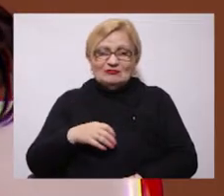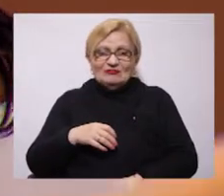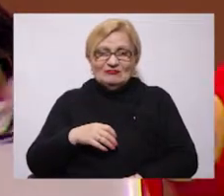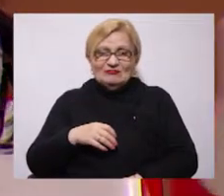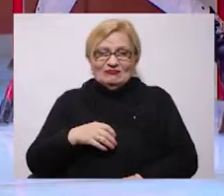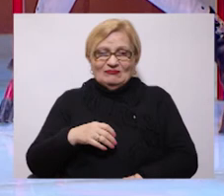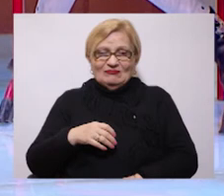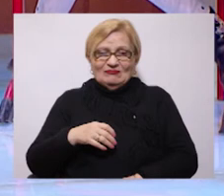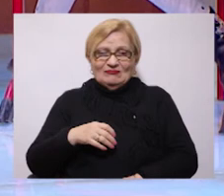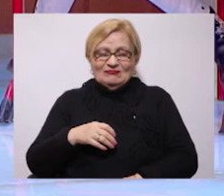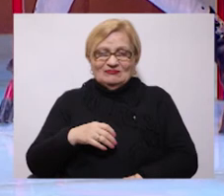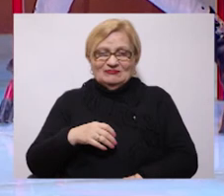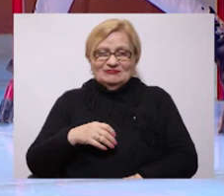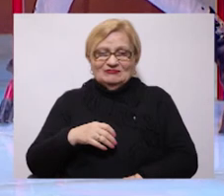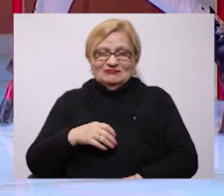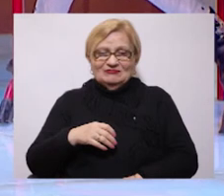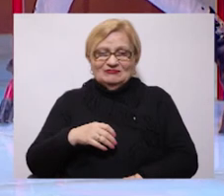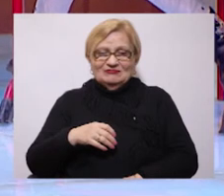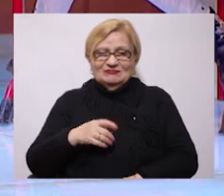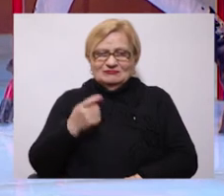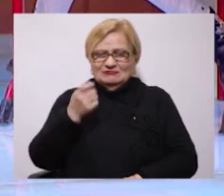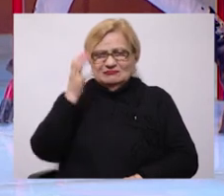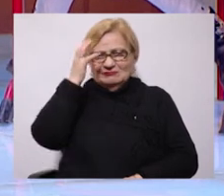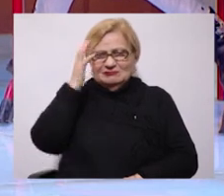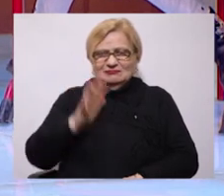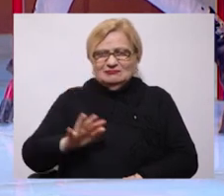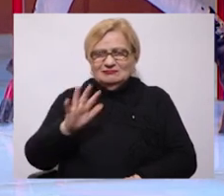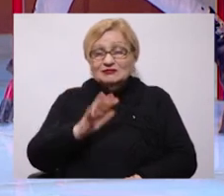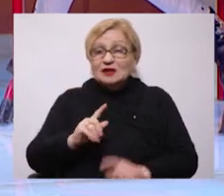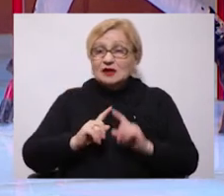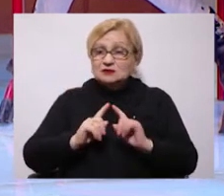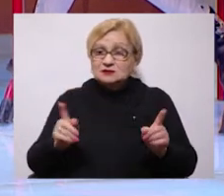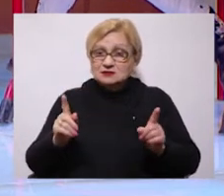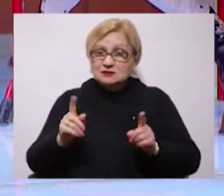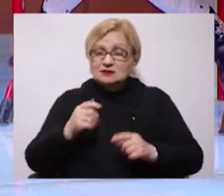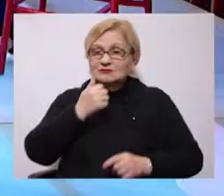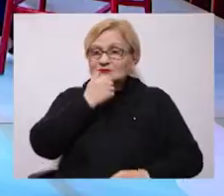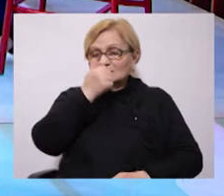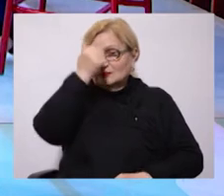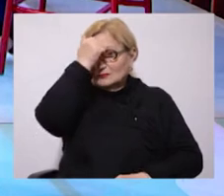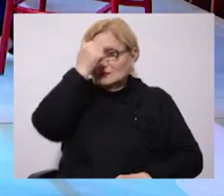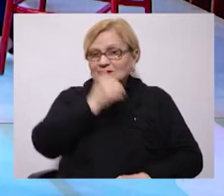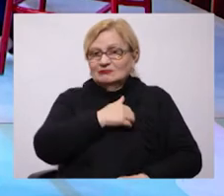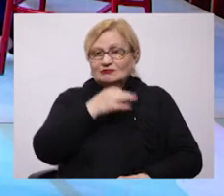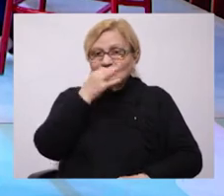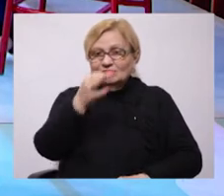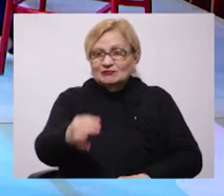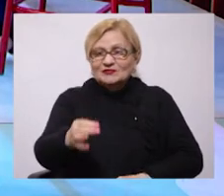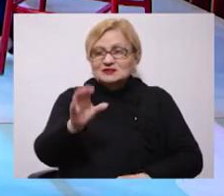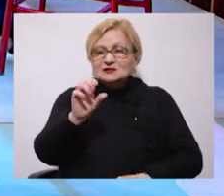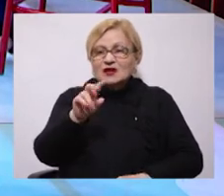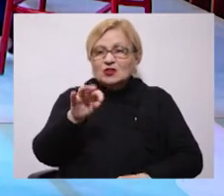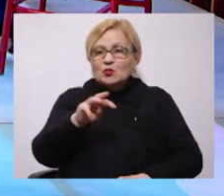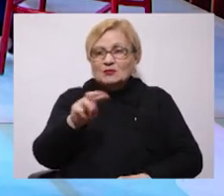განსაკუთრებული. დიახ. შავისავით როა. კი ბატონო. განსაკუთრებული მადლობა. შავი ყოფლები. მინდა ვუთხრა